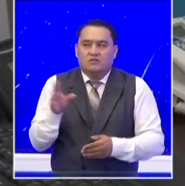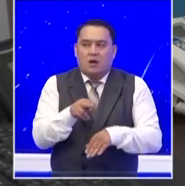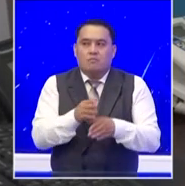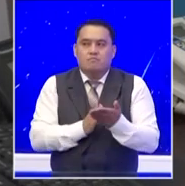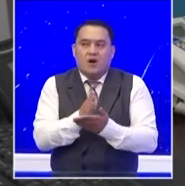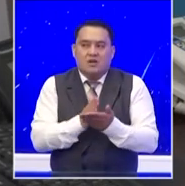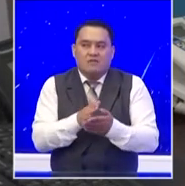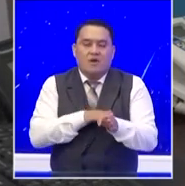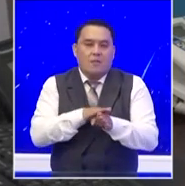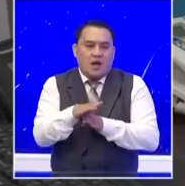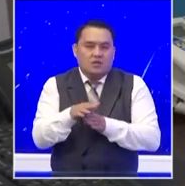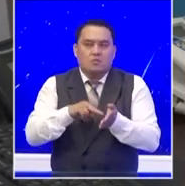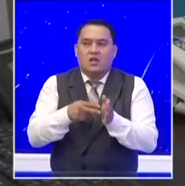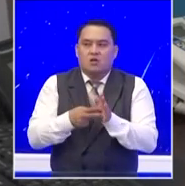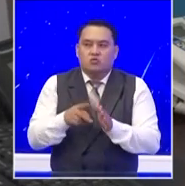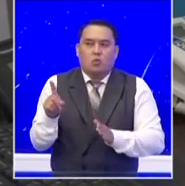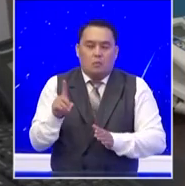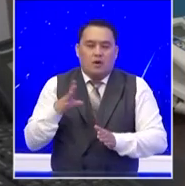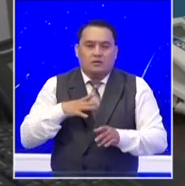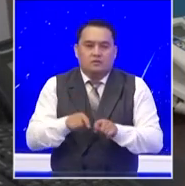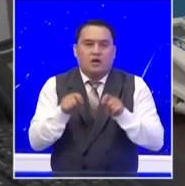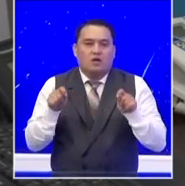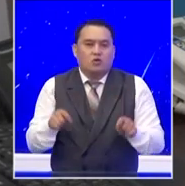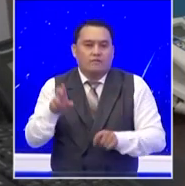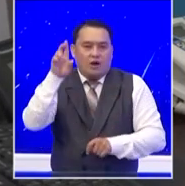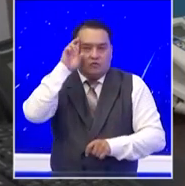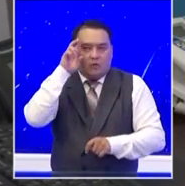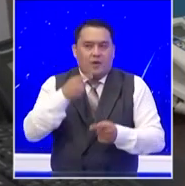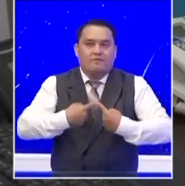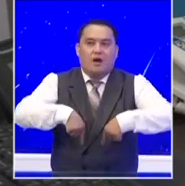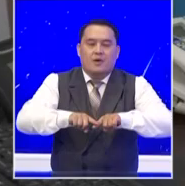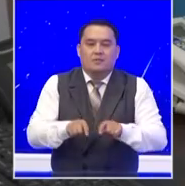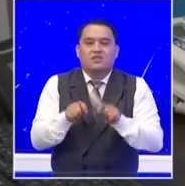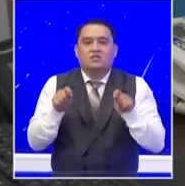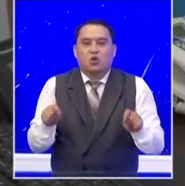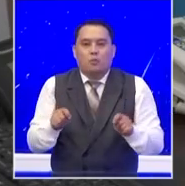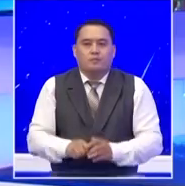политика реализуется в том плане, что мы должны создать профессиональный государственный аппарат. Мы его создаем.